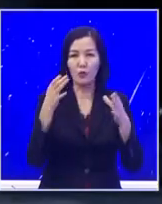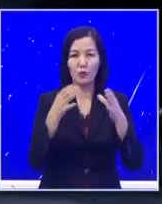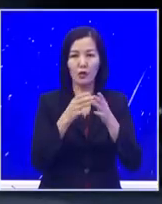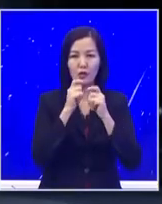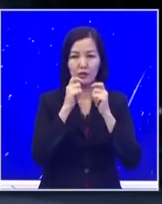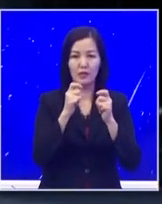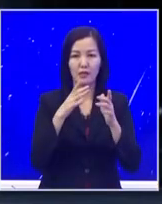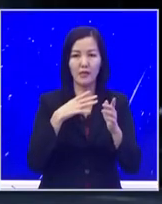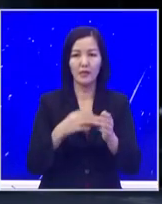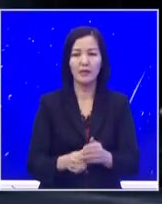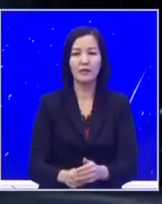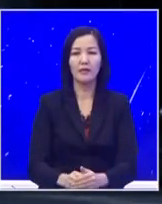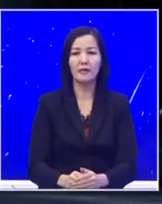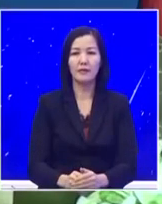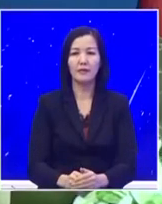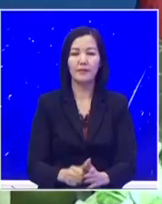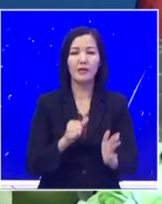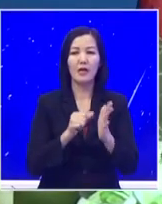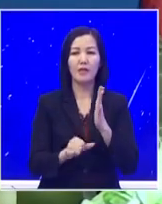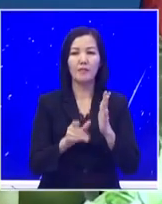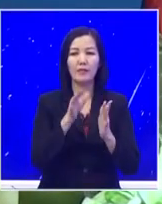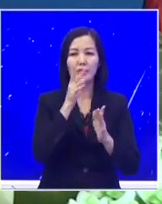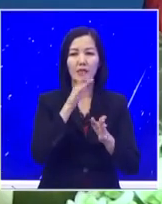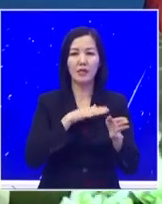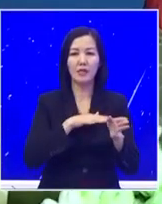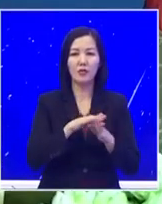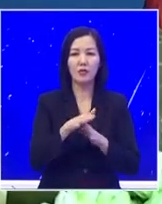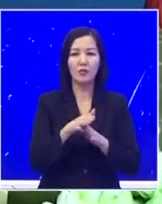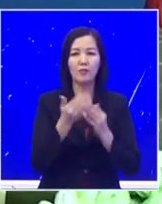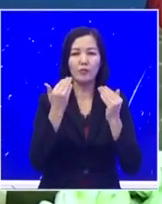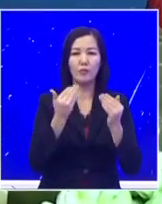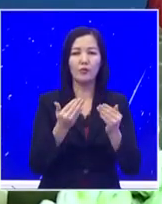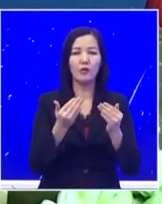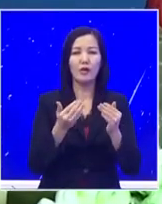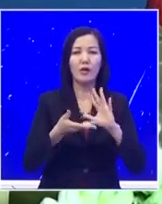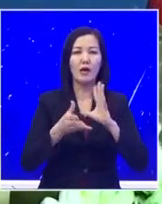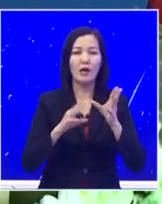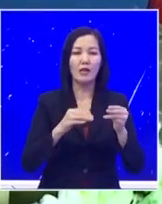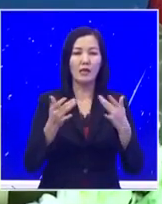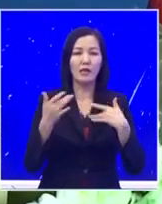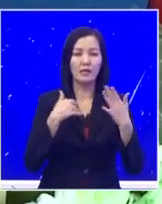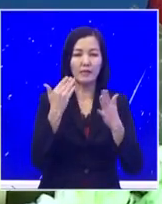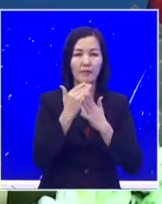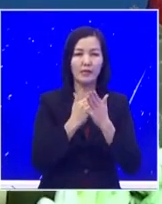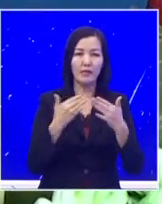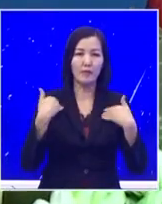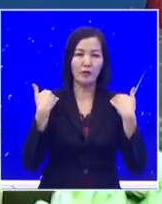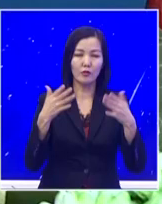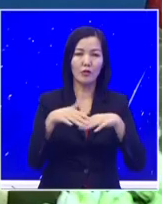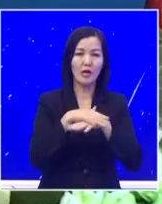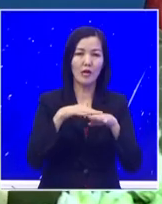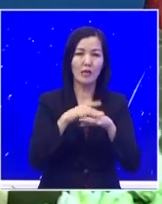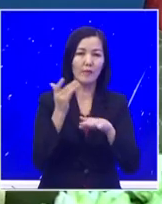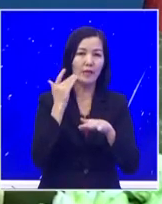бүгін асқаралы апысқа келіп, халықтың алдында есеп беру концертін беріп жатырмыз. Өйткені біз халықпен әрқашанда біргеміз.